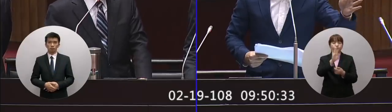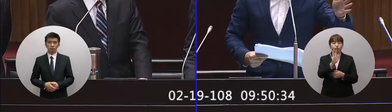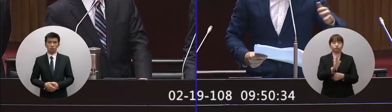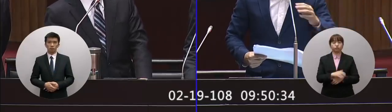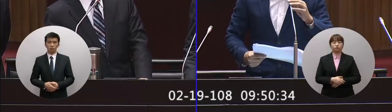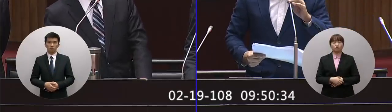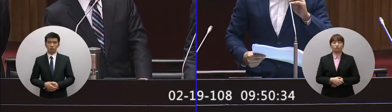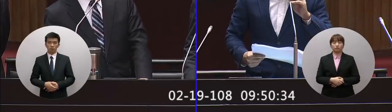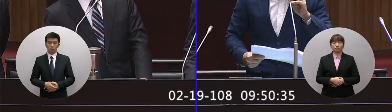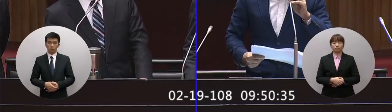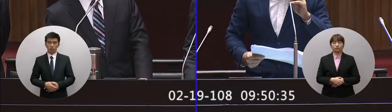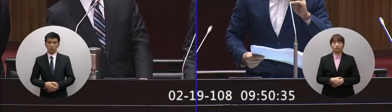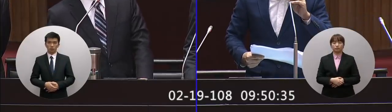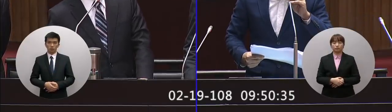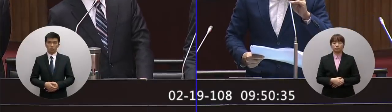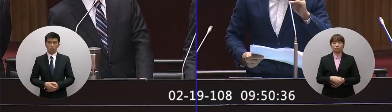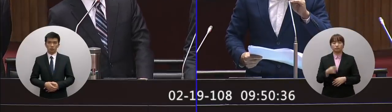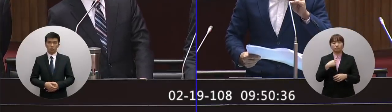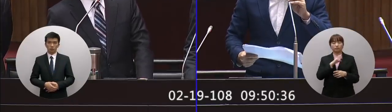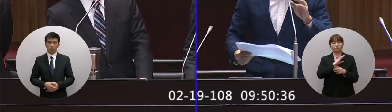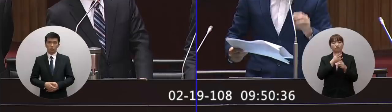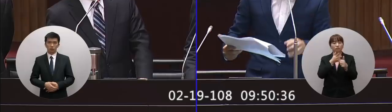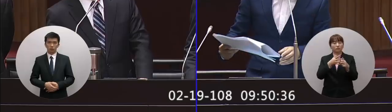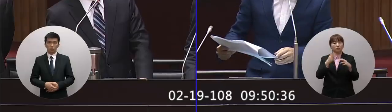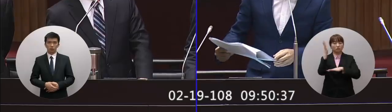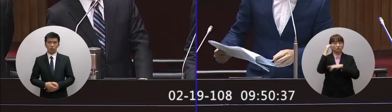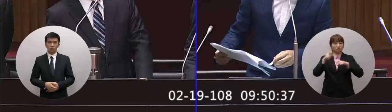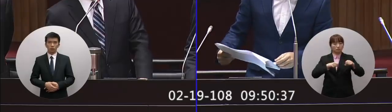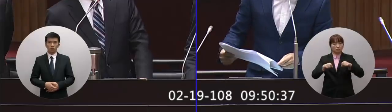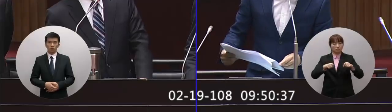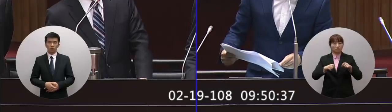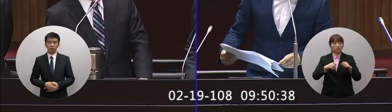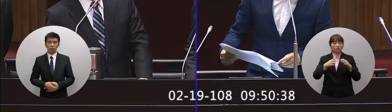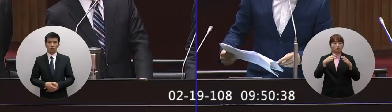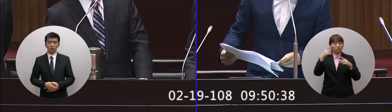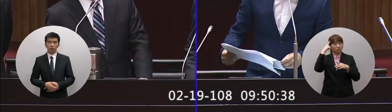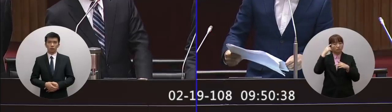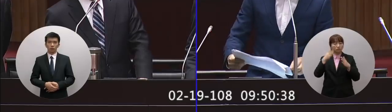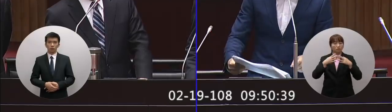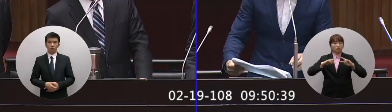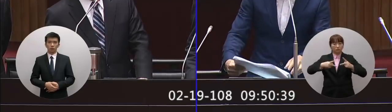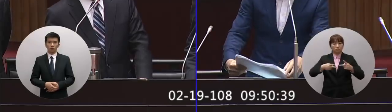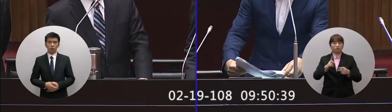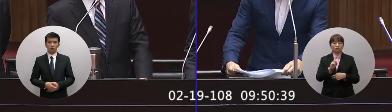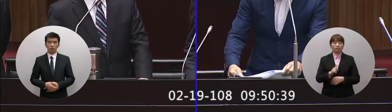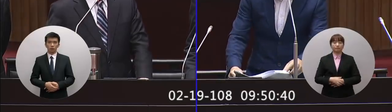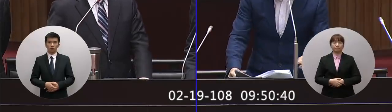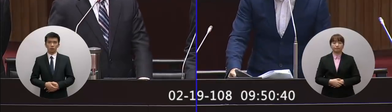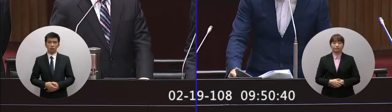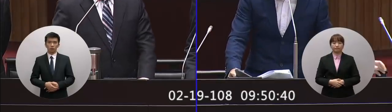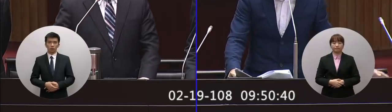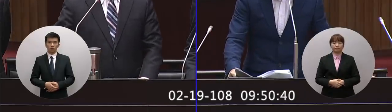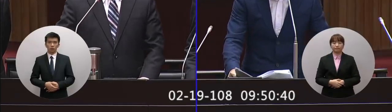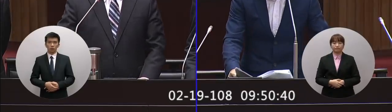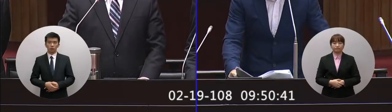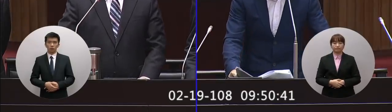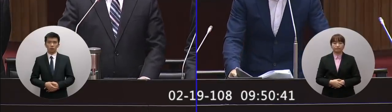这样子了、啊。所以我们当然会问说，那政府的政策立场是不是要改变？好，接下